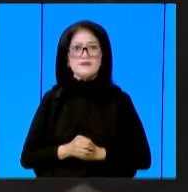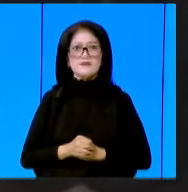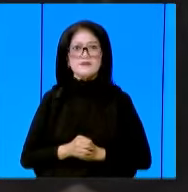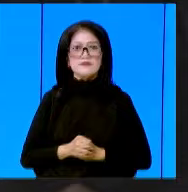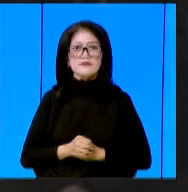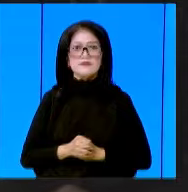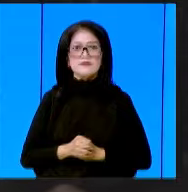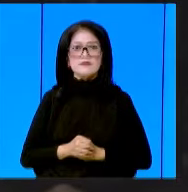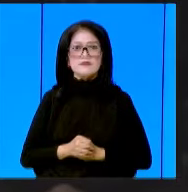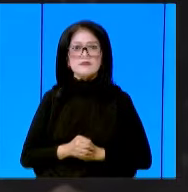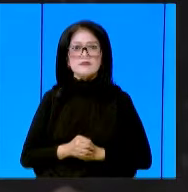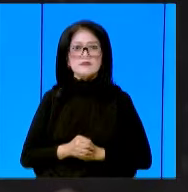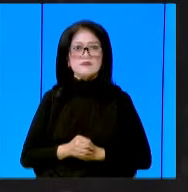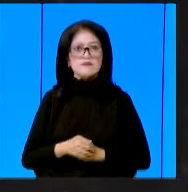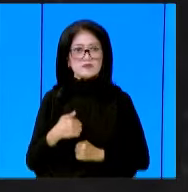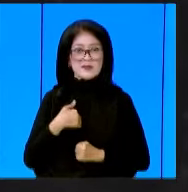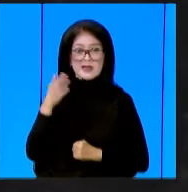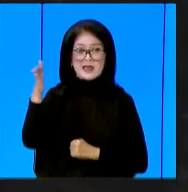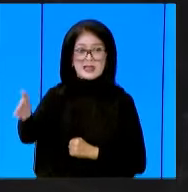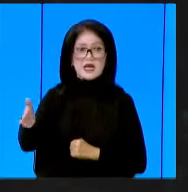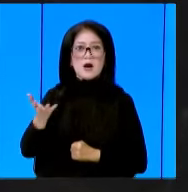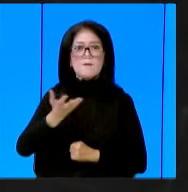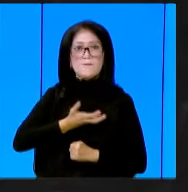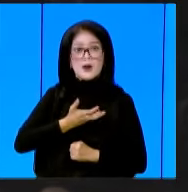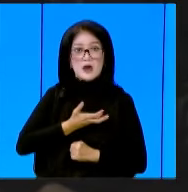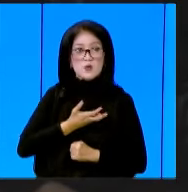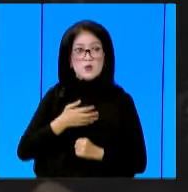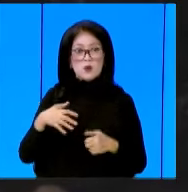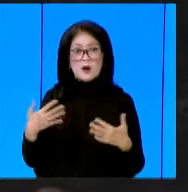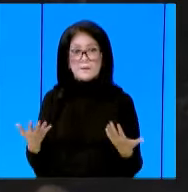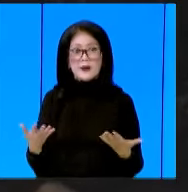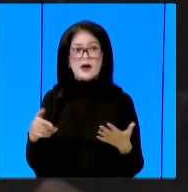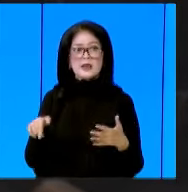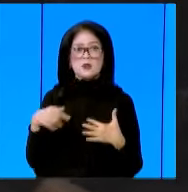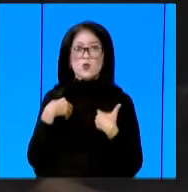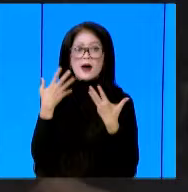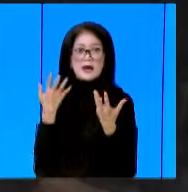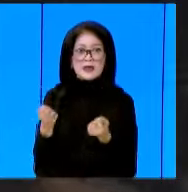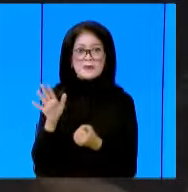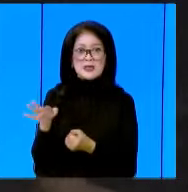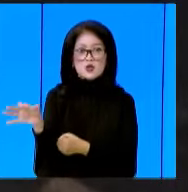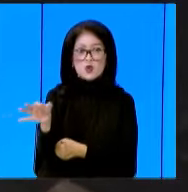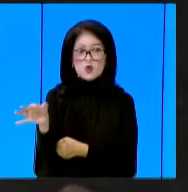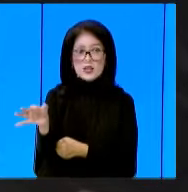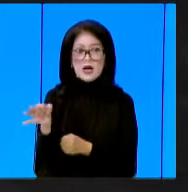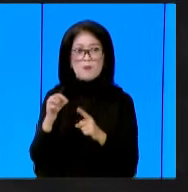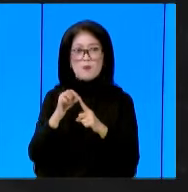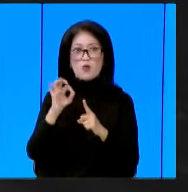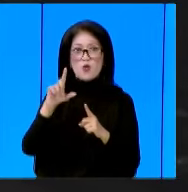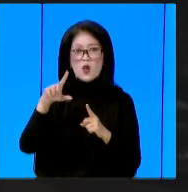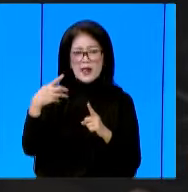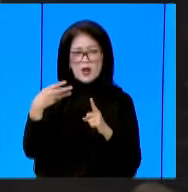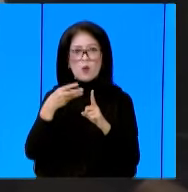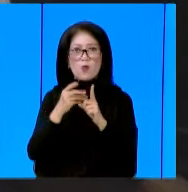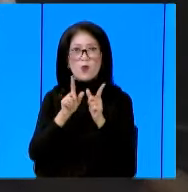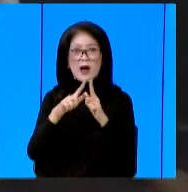Ini semata-mata niat tulus Siti ingin memajukan kota Polman dan sekitarnya. Yakin kalau Polman